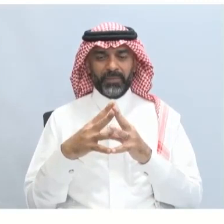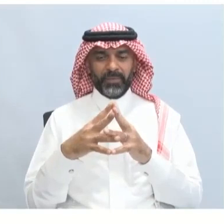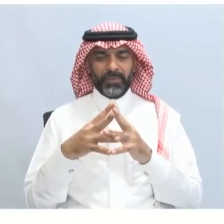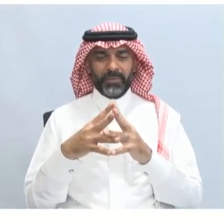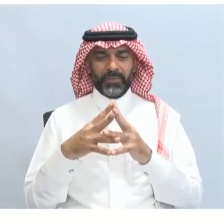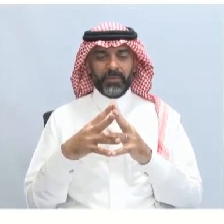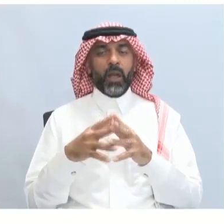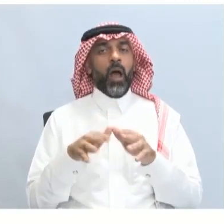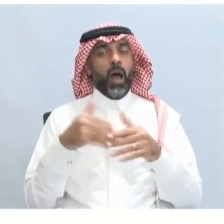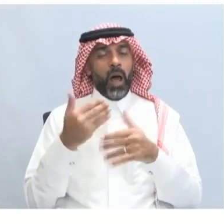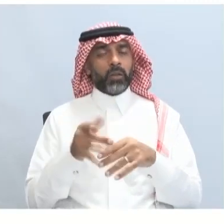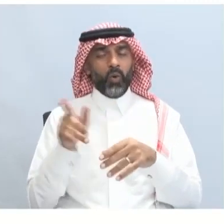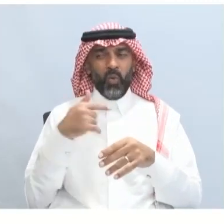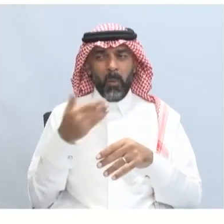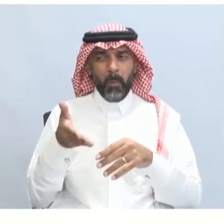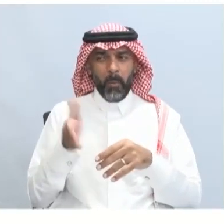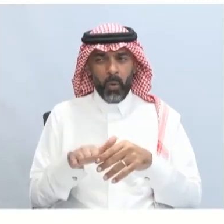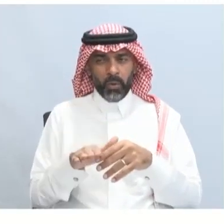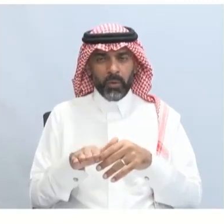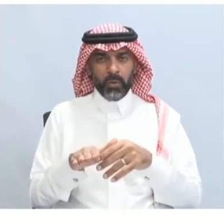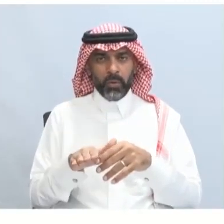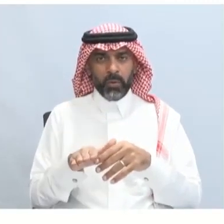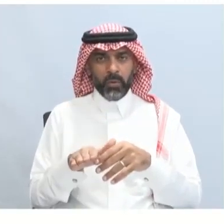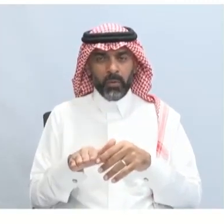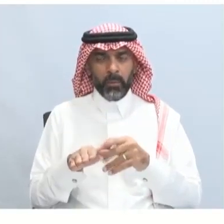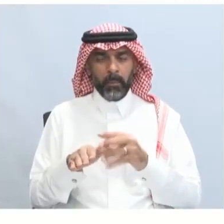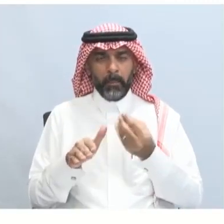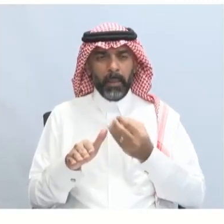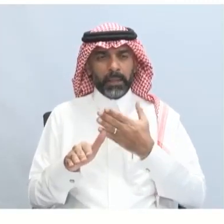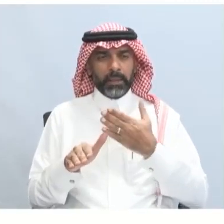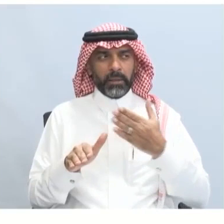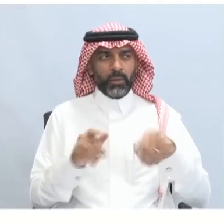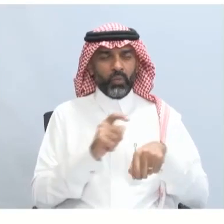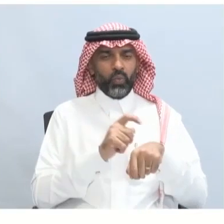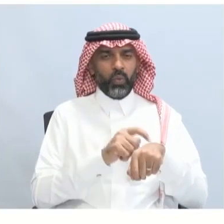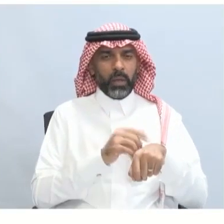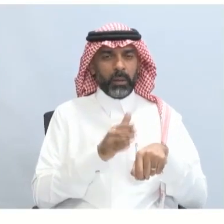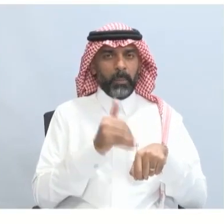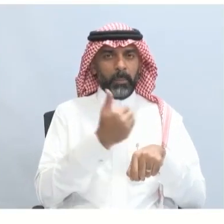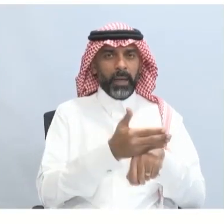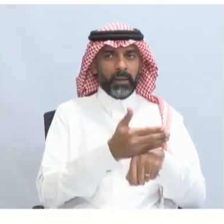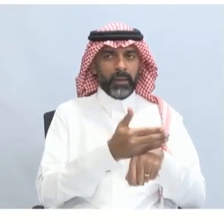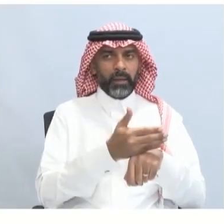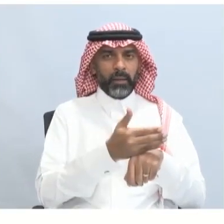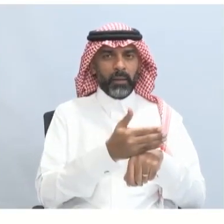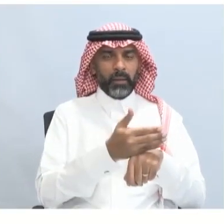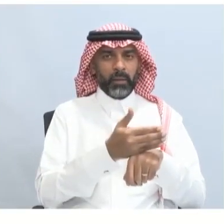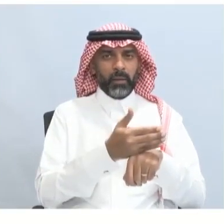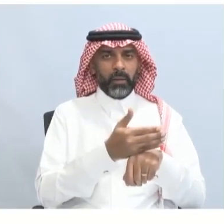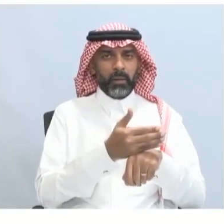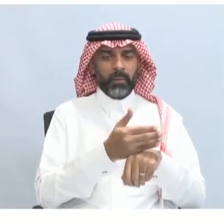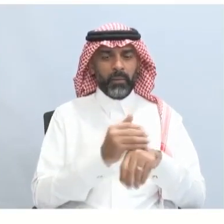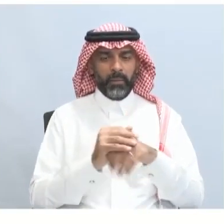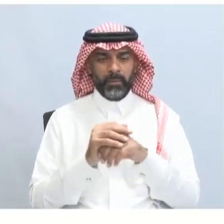الطبيعيه وحتى لو توفي بعد فتره قصيره اذا مجرد لو جاء الى الحياه و لو عاش لحظه